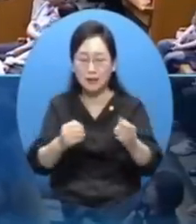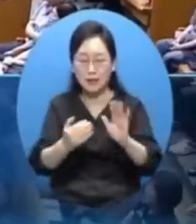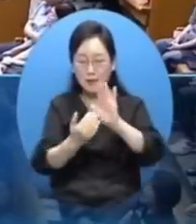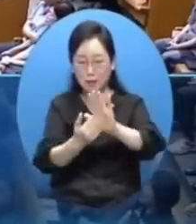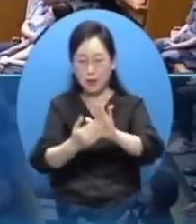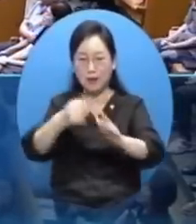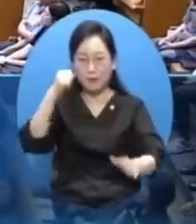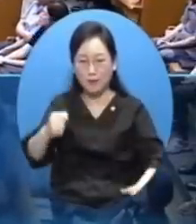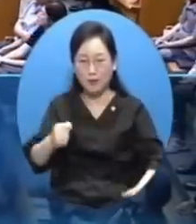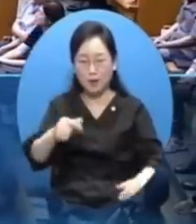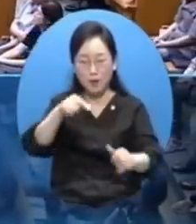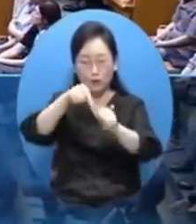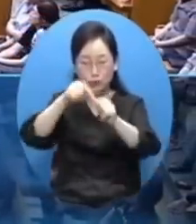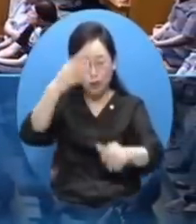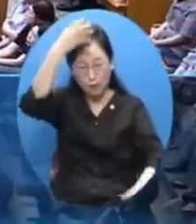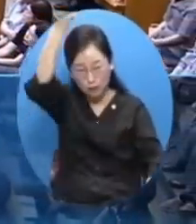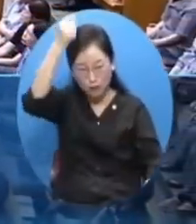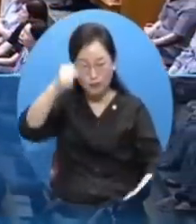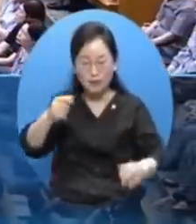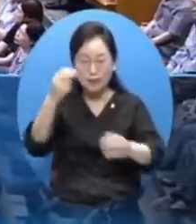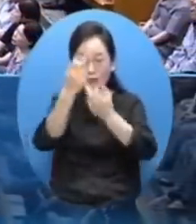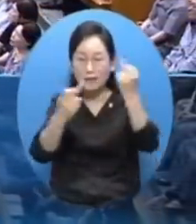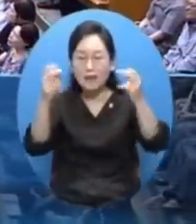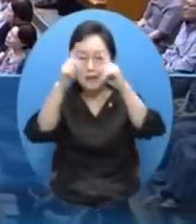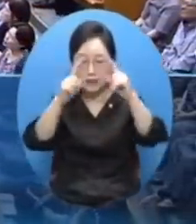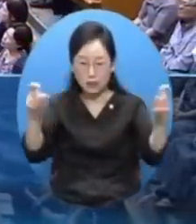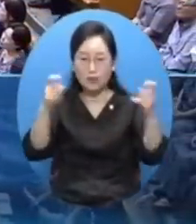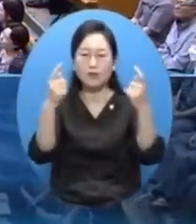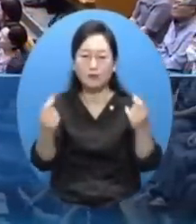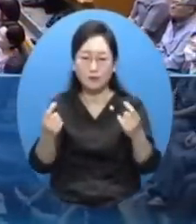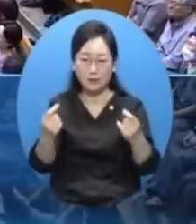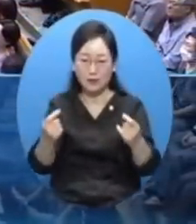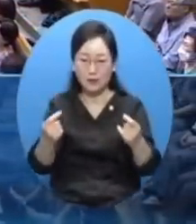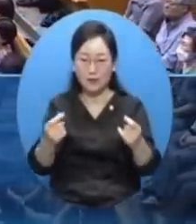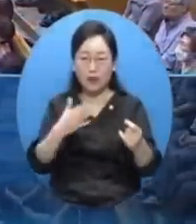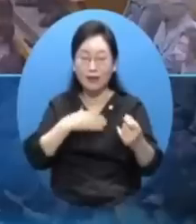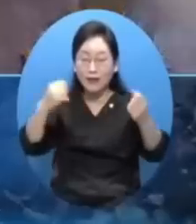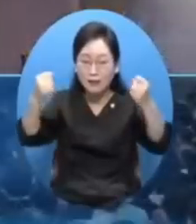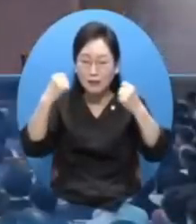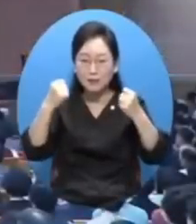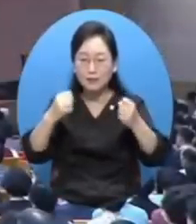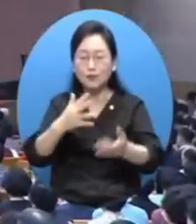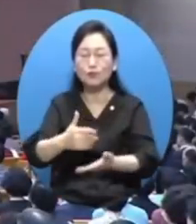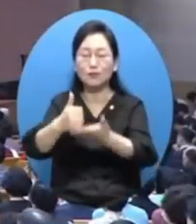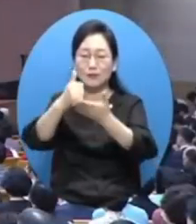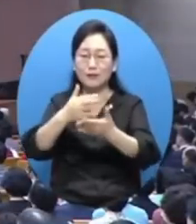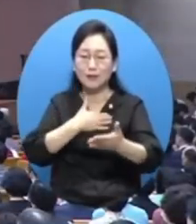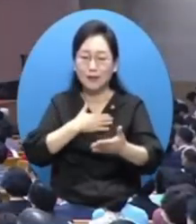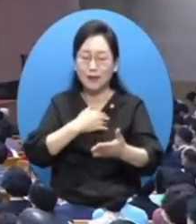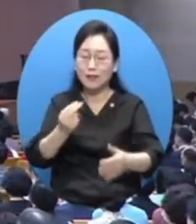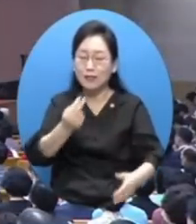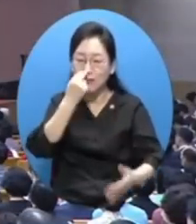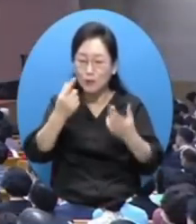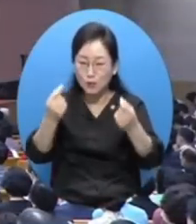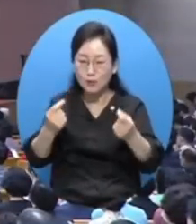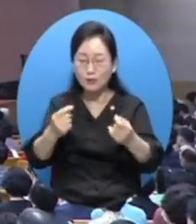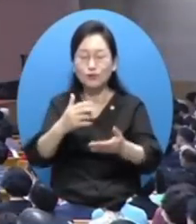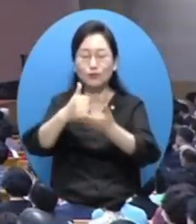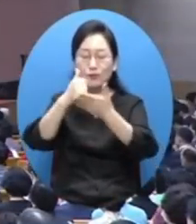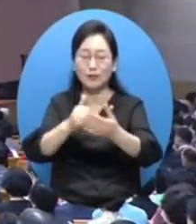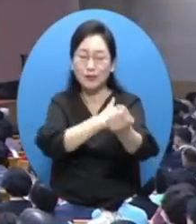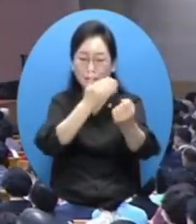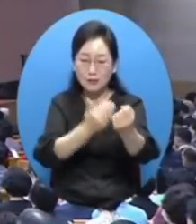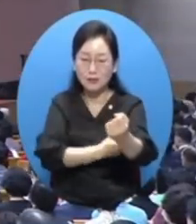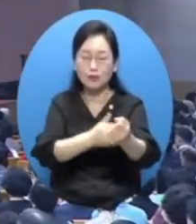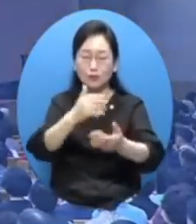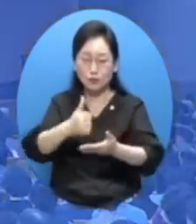나의 구원의 뿌리시요 나의 산성이시로다. 나의 힘이신 주님, 나의 생명이 되신 주님, 나의 능력이